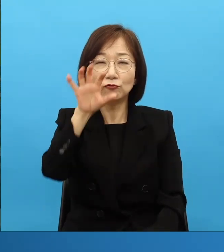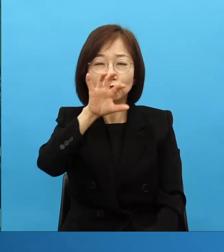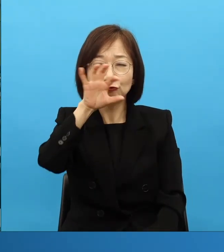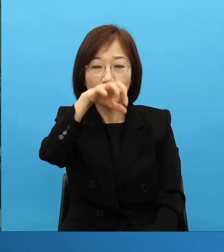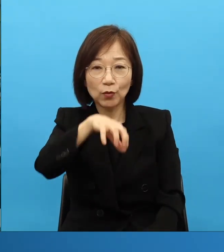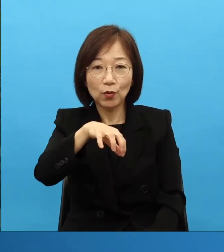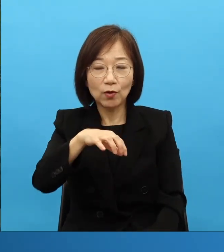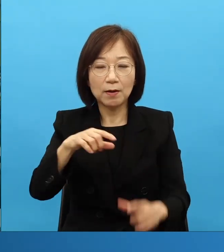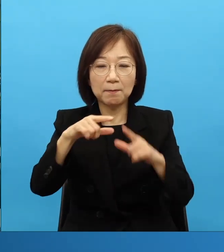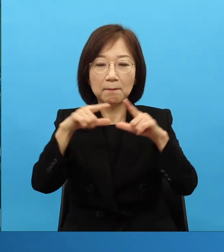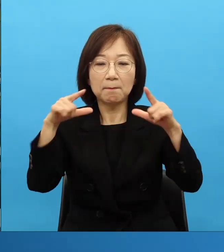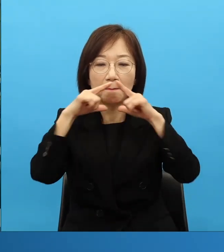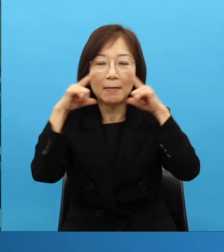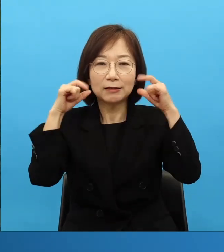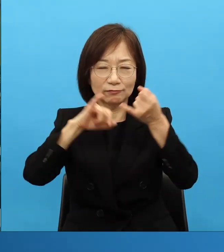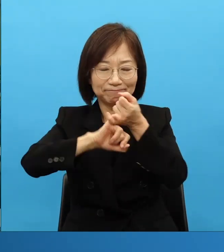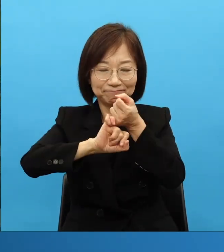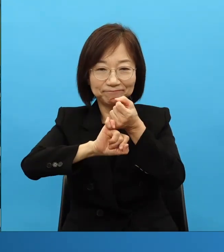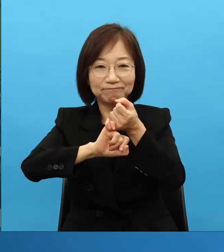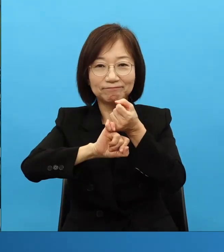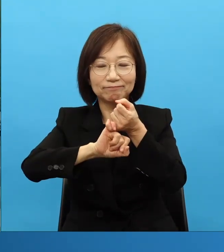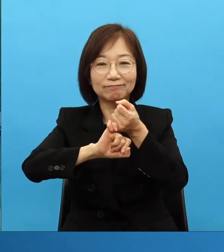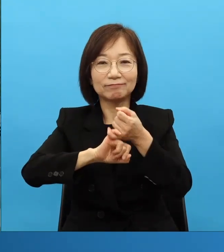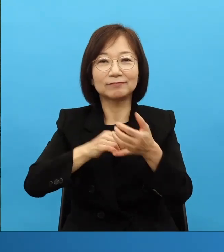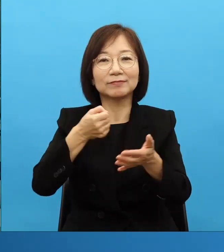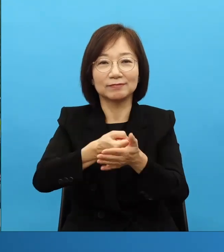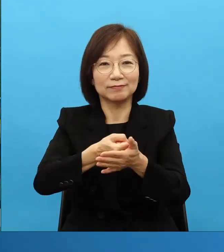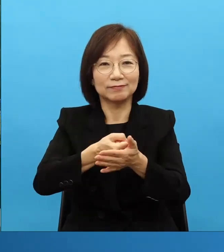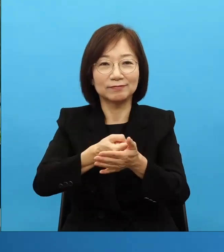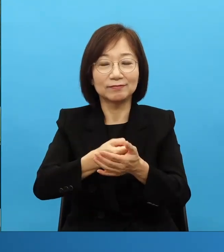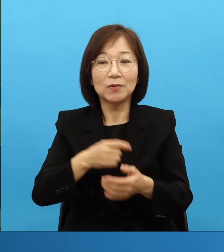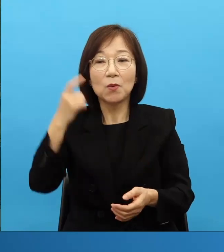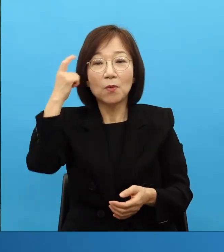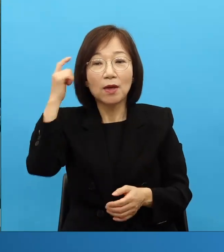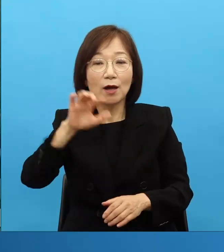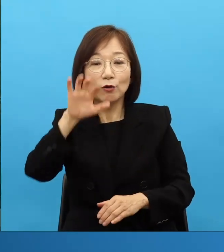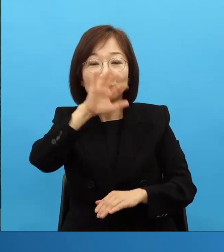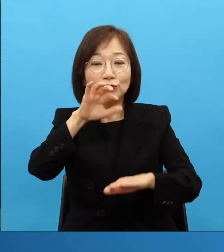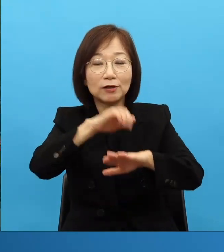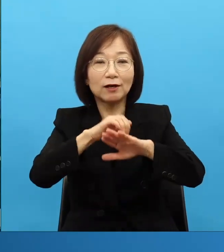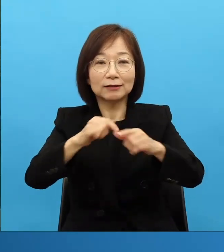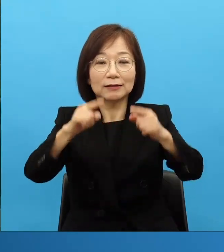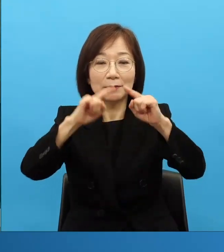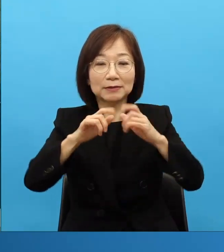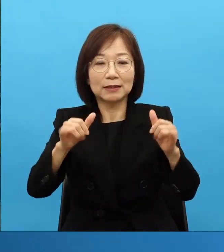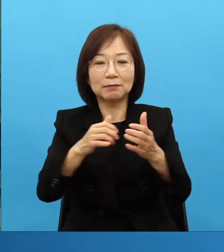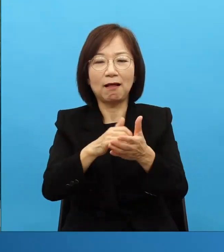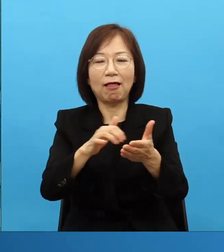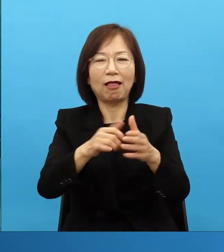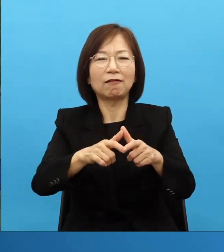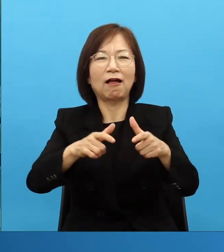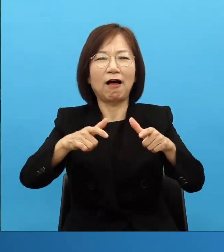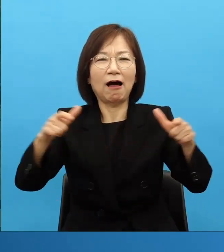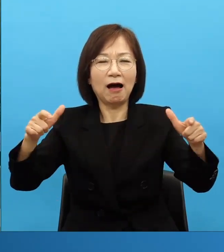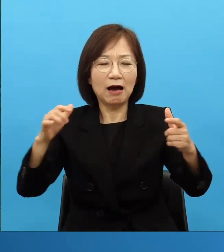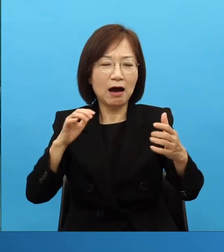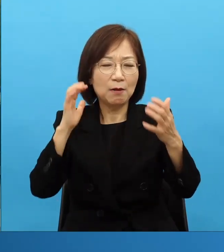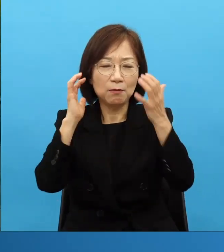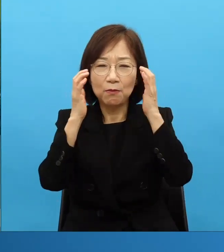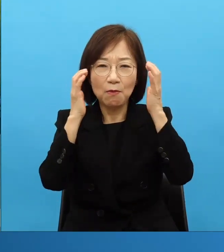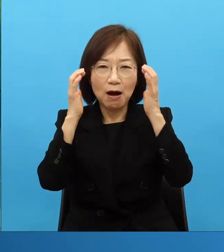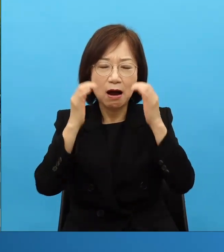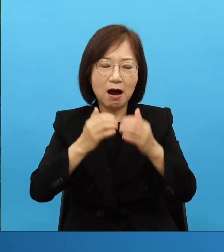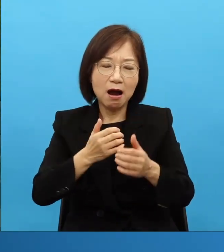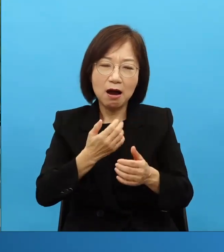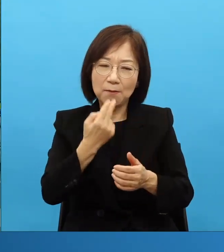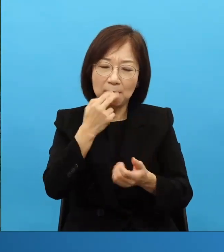마스크 착용을 계속 유지하기로 했습니다. 이는 훈련 참가자의 증가로 집회 장소가 혼잡해짐에 따라 발생할 수